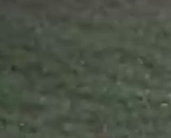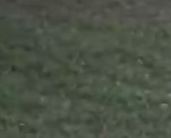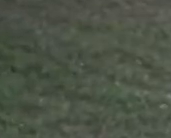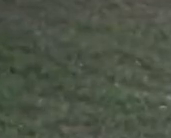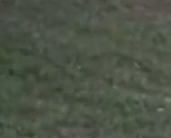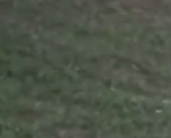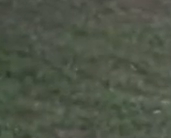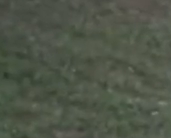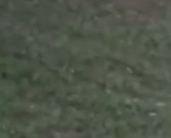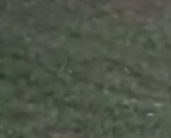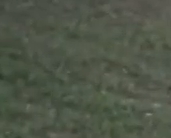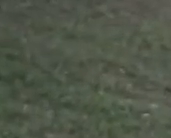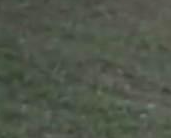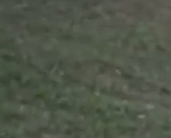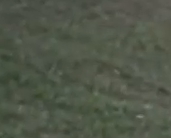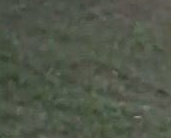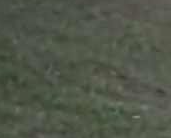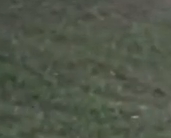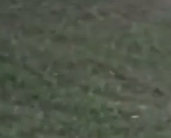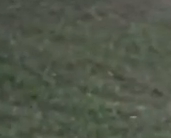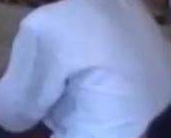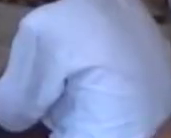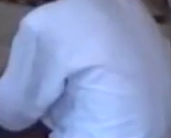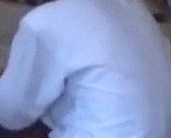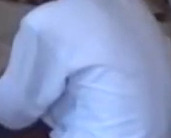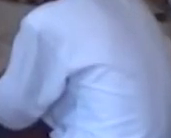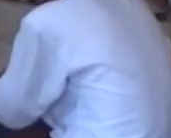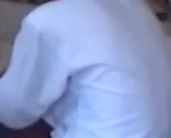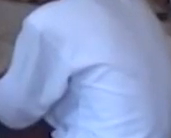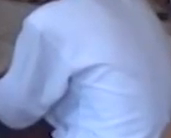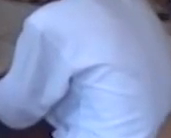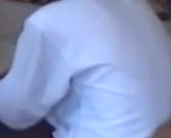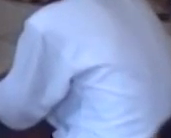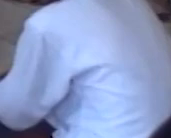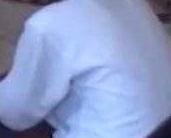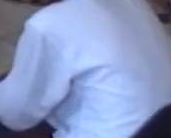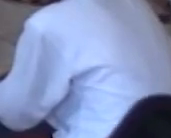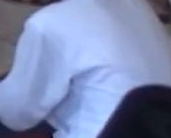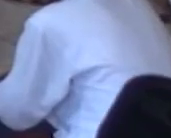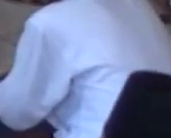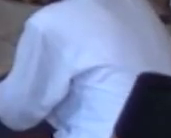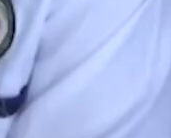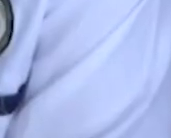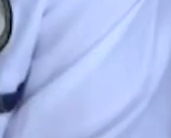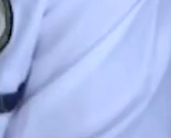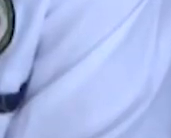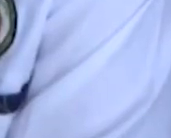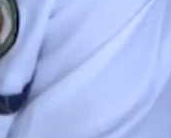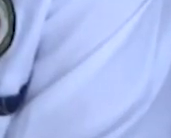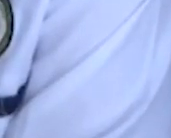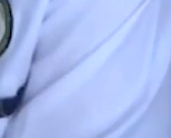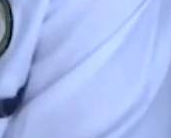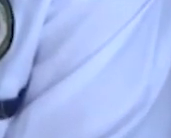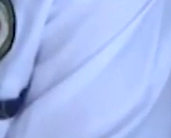kesehatan. Para santri juga berzikir bersama untuk keselamatan bangsa. Di Hari Santri Nasional ada